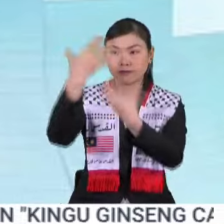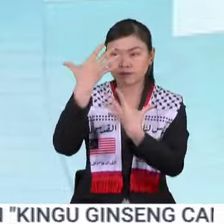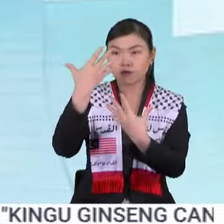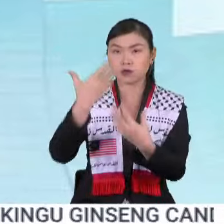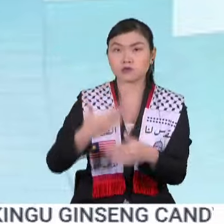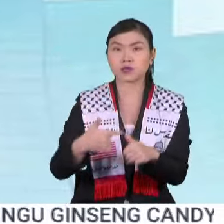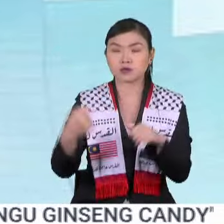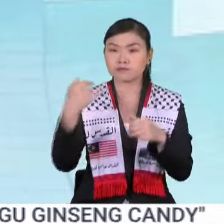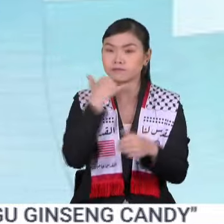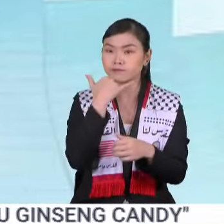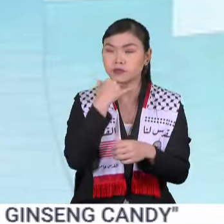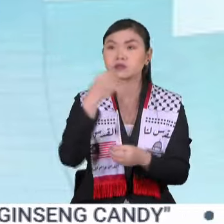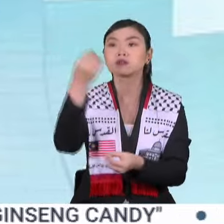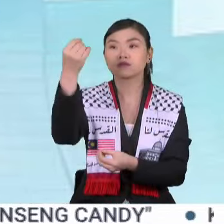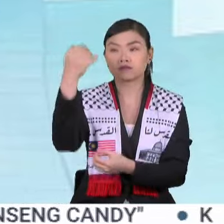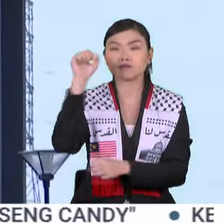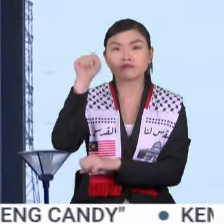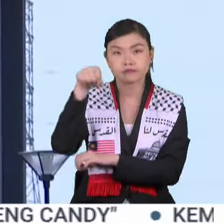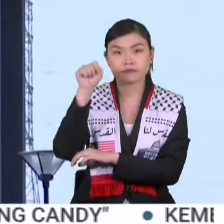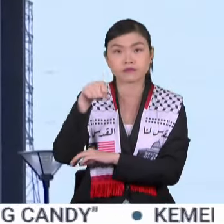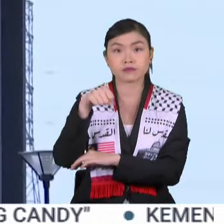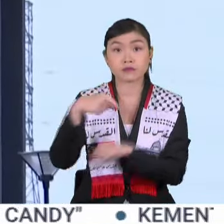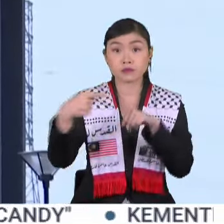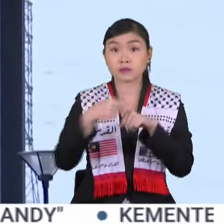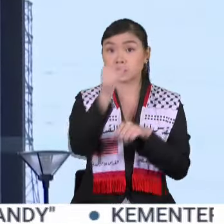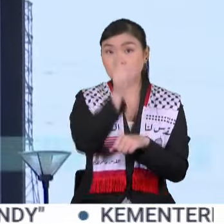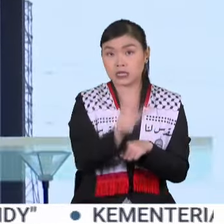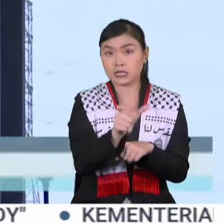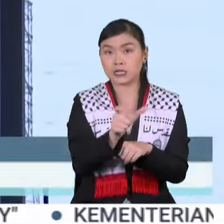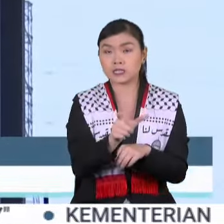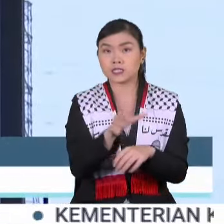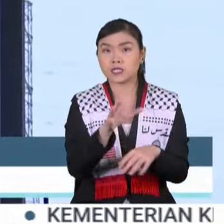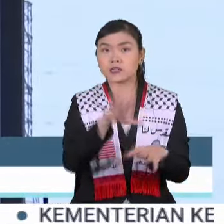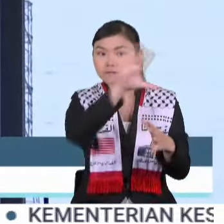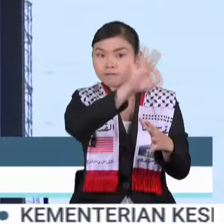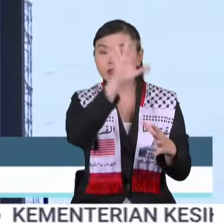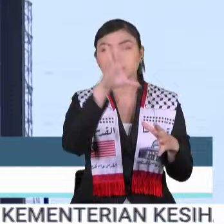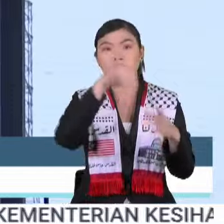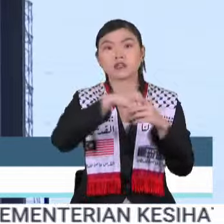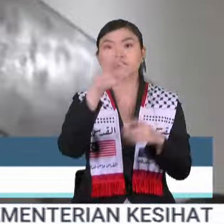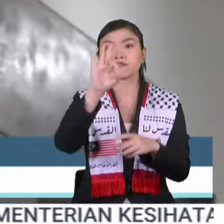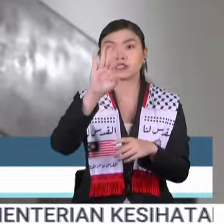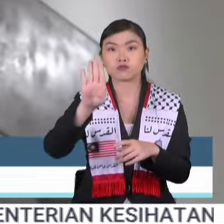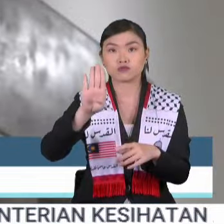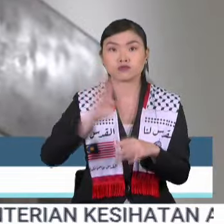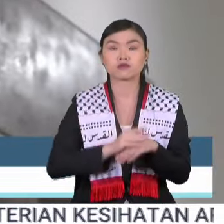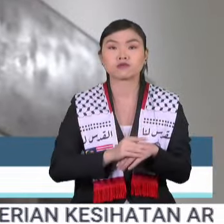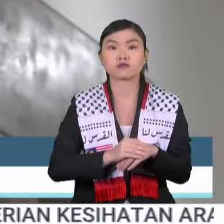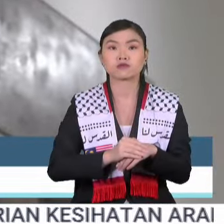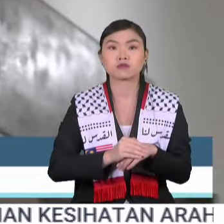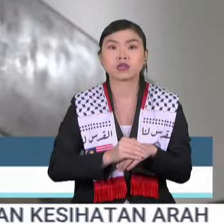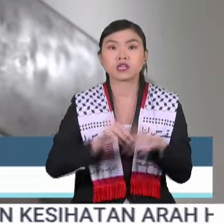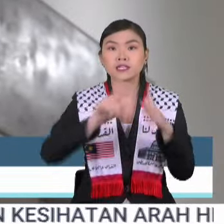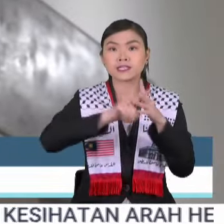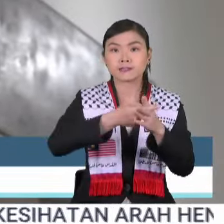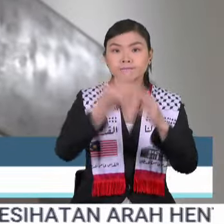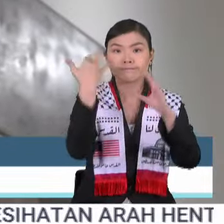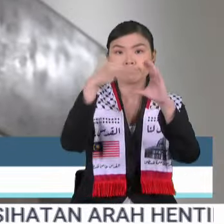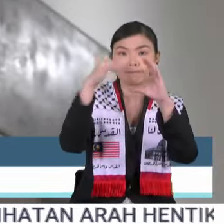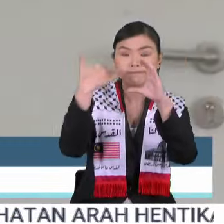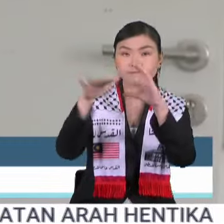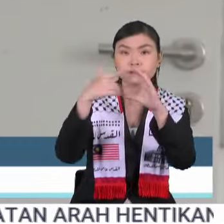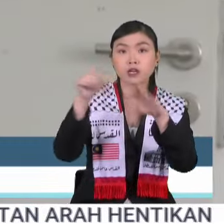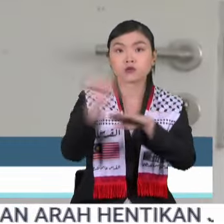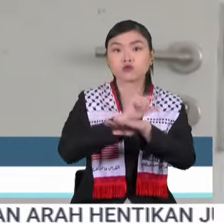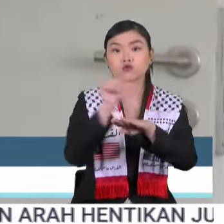hadapan Hakim musyri Pid tertuduh Hasbullah didapati melalui Facebook secara sedar membuat dan memulakan penghantaran